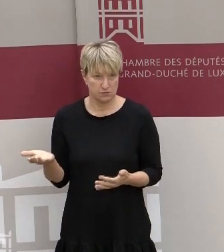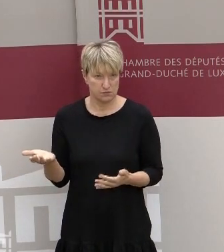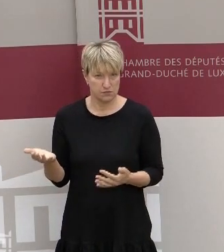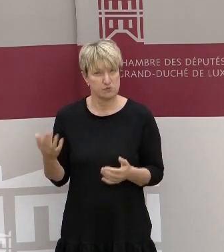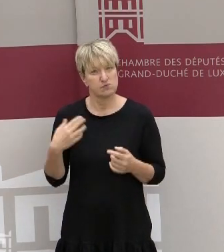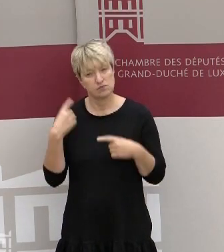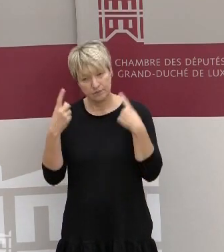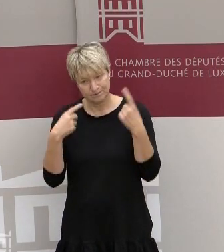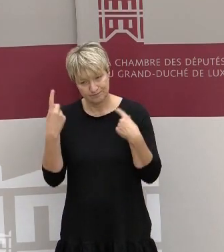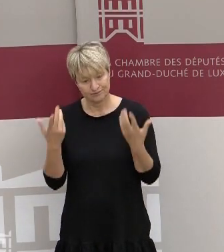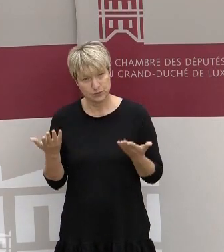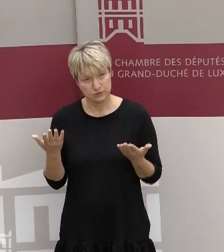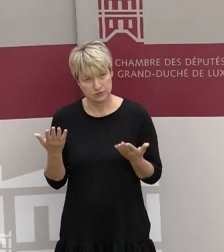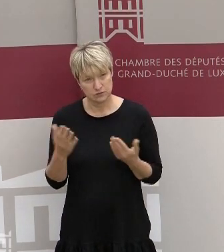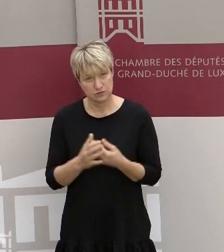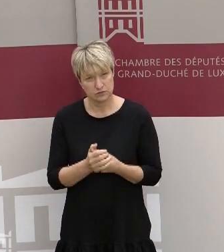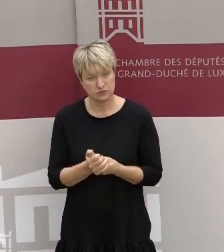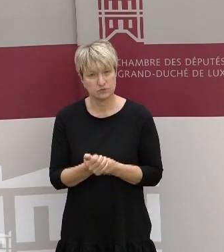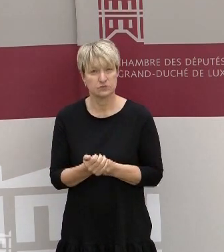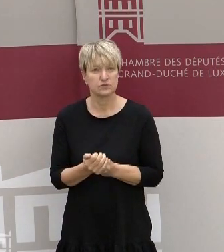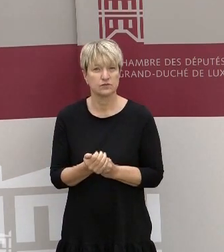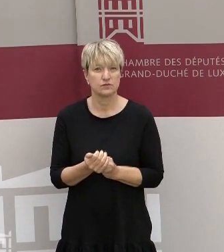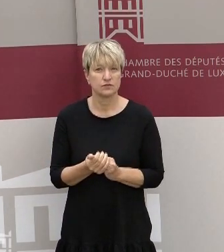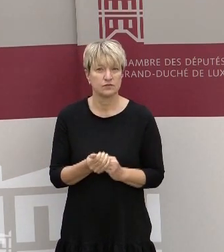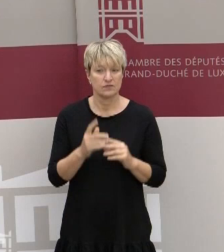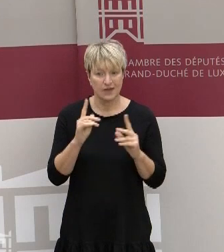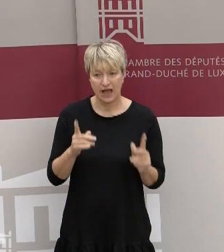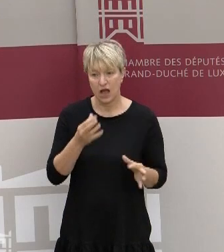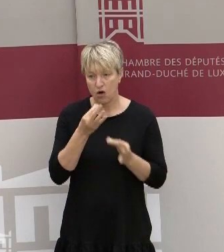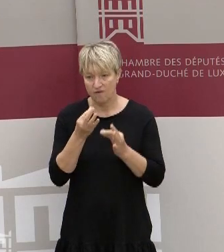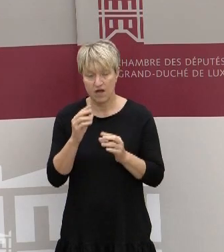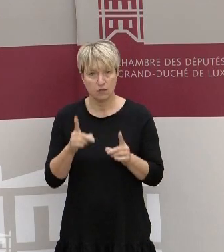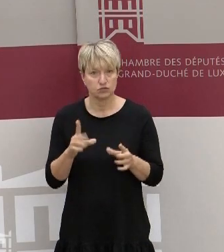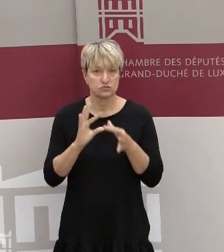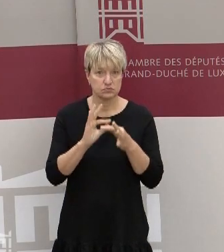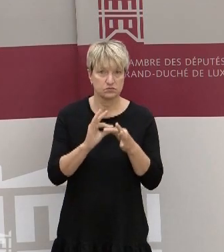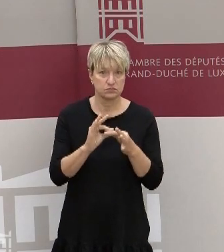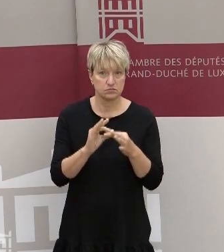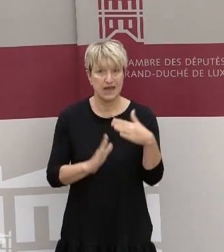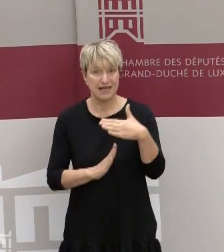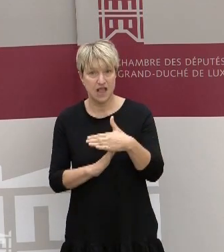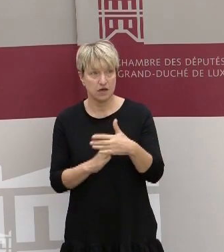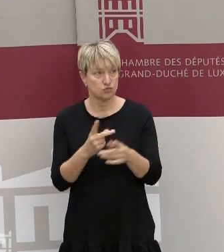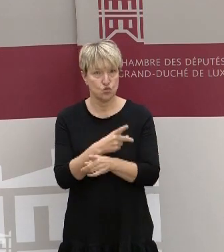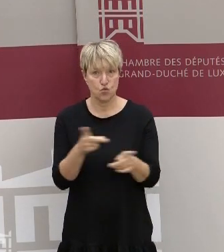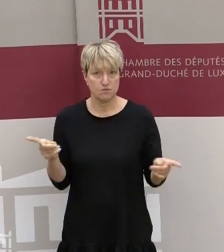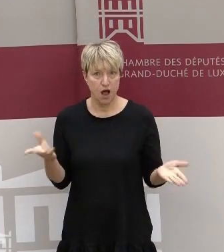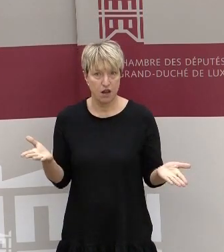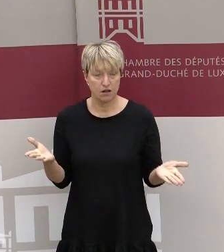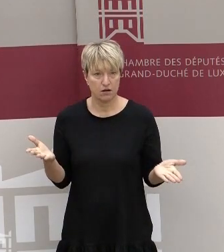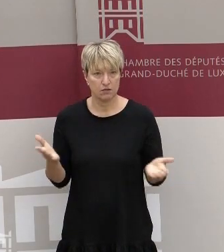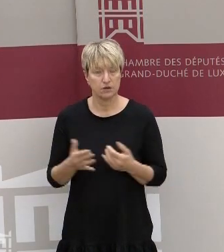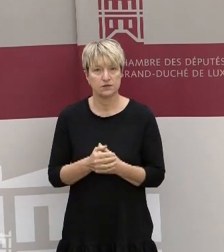die Plafonen, die wir überall angeschrieben haben, für Assurancen aufzusetzen, für